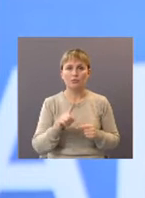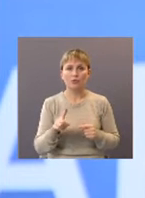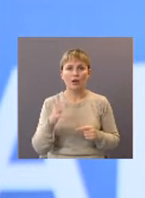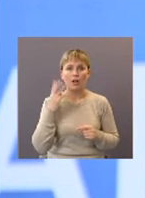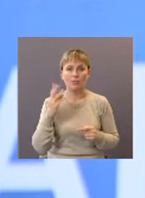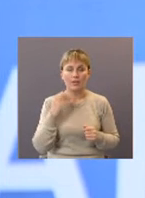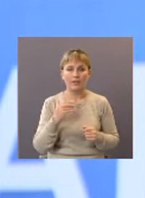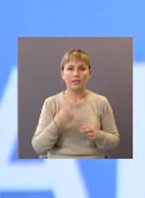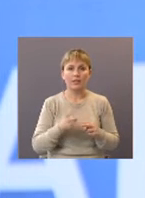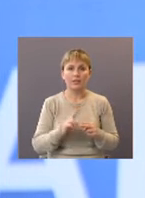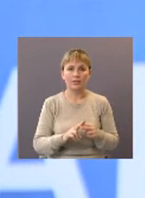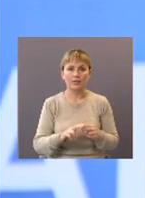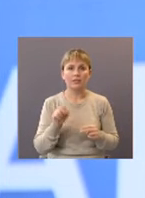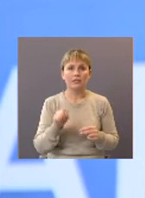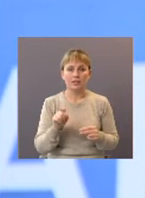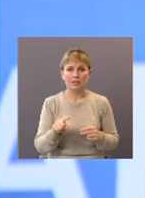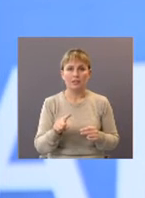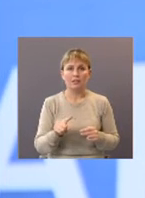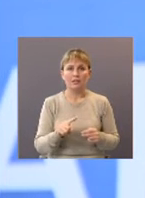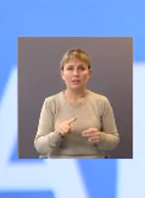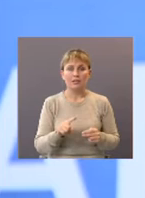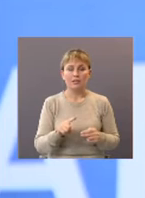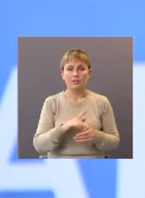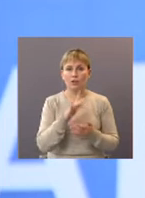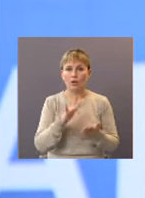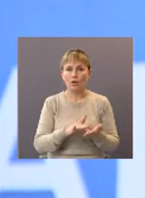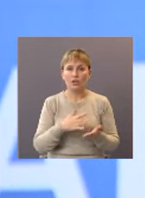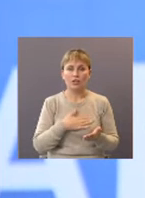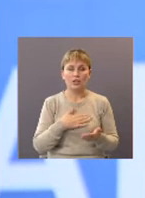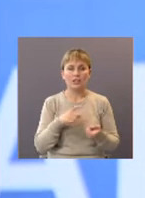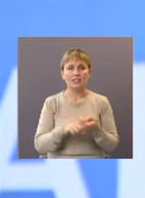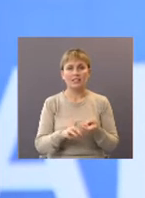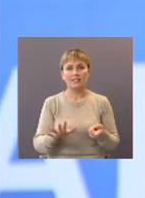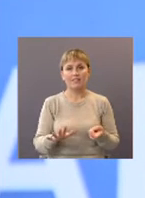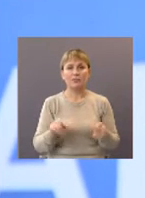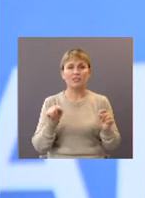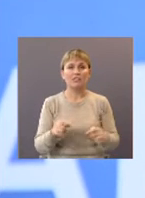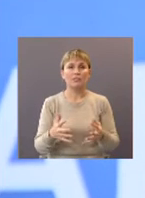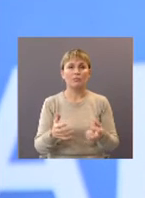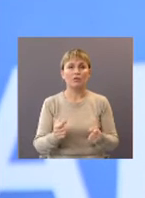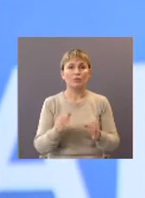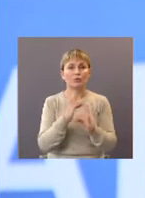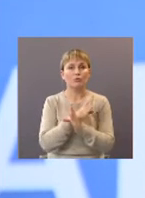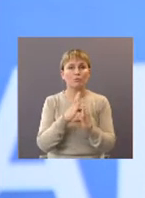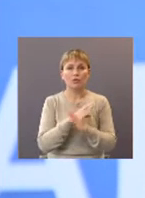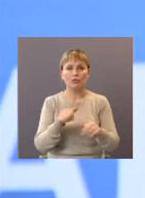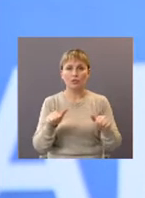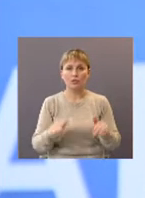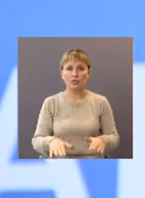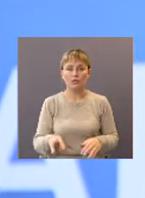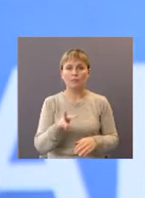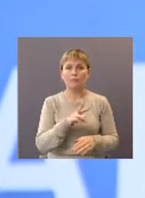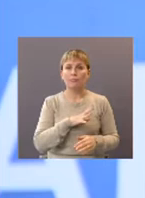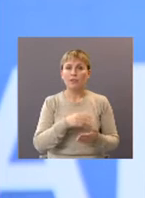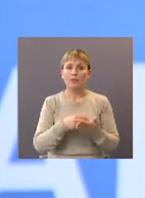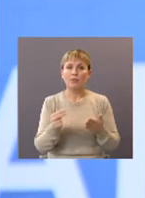Алматы – это золотая колыбель нашей независимости. Здесь принимались судьбоносные решения. Был